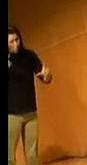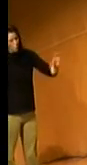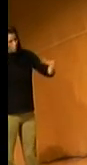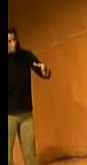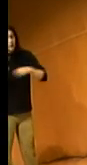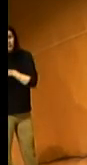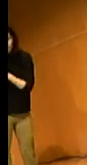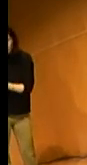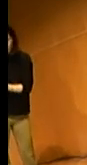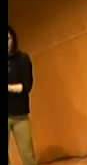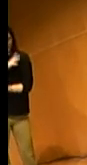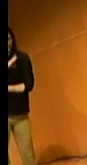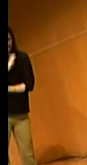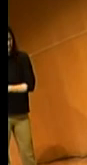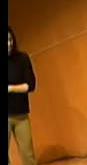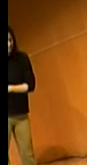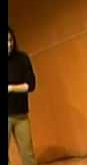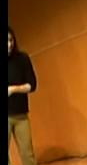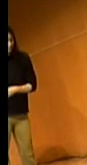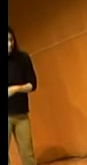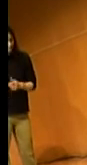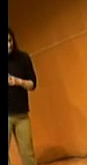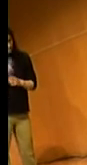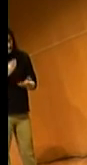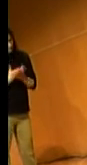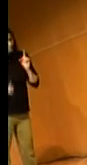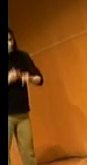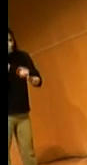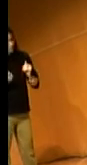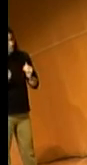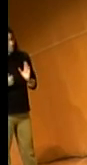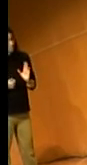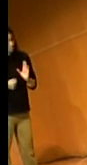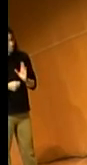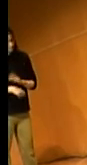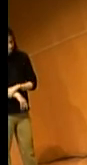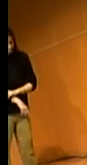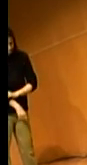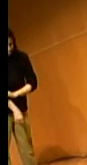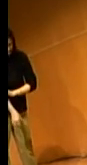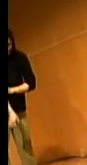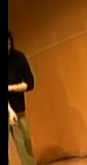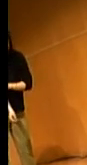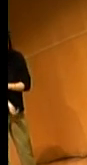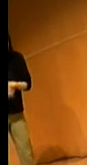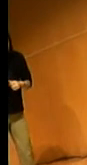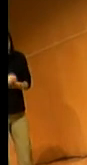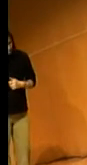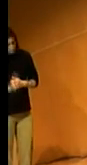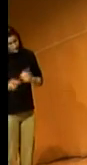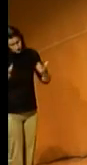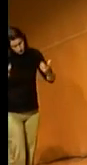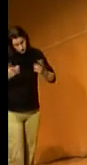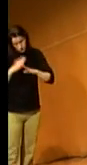Ça, c'est quelque chose qui est extrêmement important dans le rôle que vous jouez dans la classe. Ce positionnement particulier,